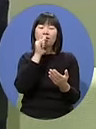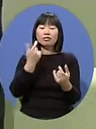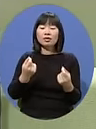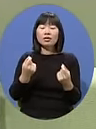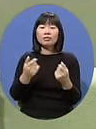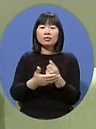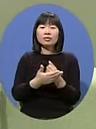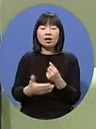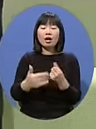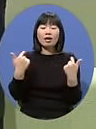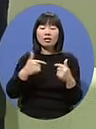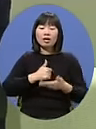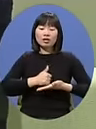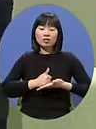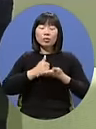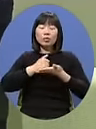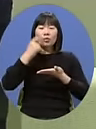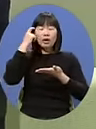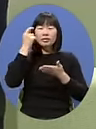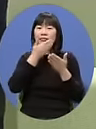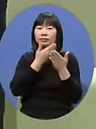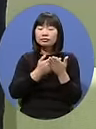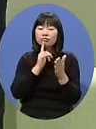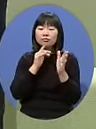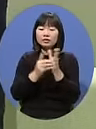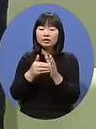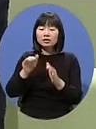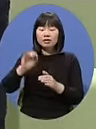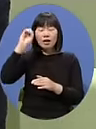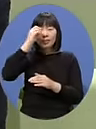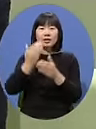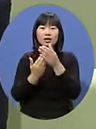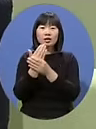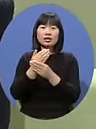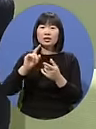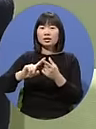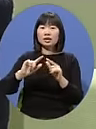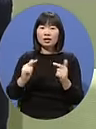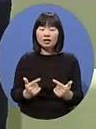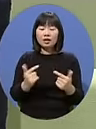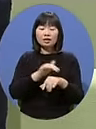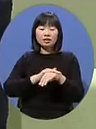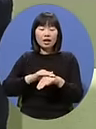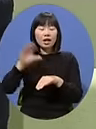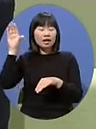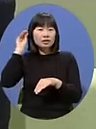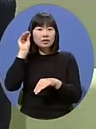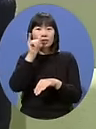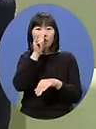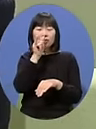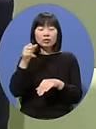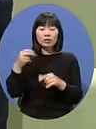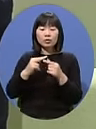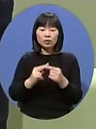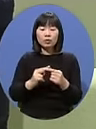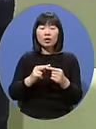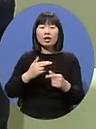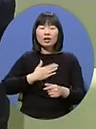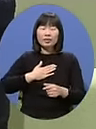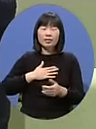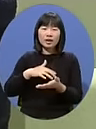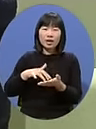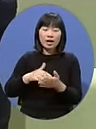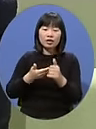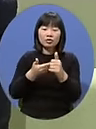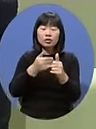맨날 자존감 중요하다라고 하는데 네. 이 자존감은 갑자기 생기는 게 아니라 사실은 잘 들어주고 뭐 감정을 헤아려주는